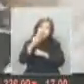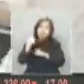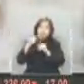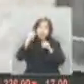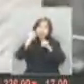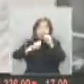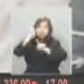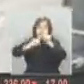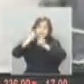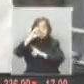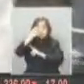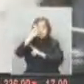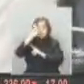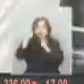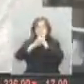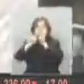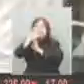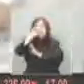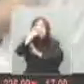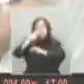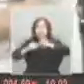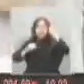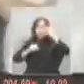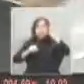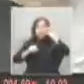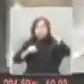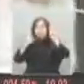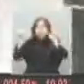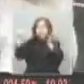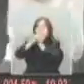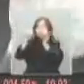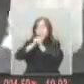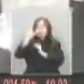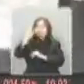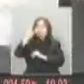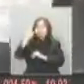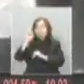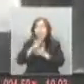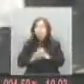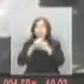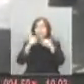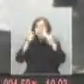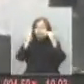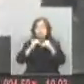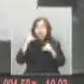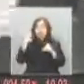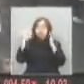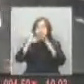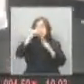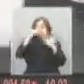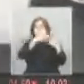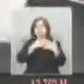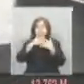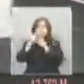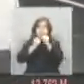ารชก 57 ครั้ง ชนะ 52 ครั้ง เป็นการชนะนอก 38 ครั้งค่ะขณะท Chen Mosley นัชกชาวเมริกันวัย